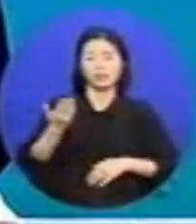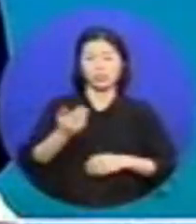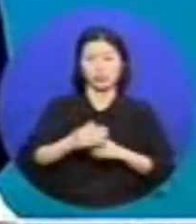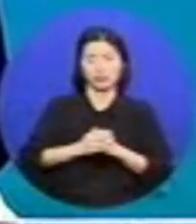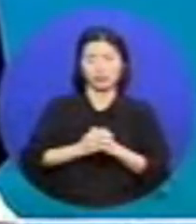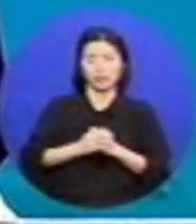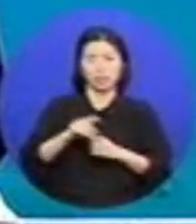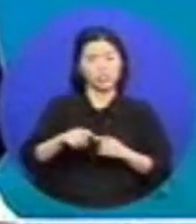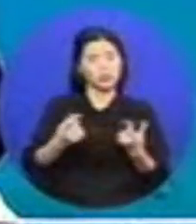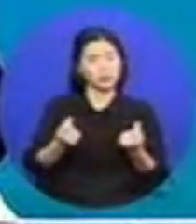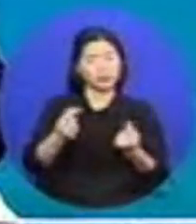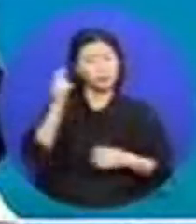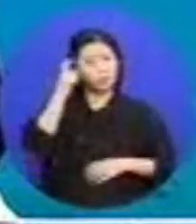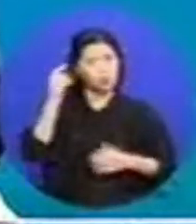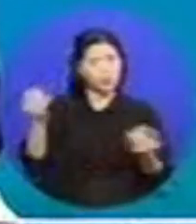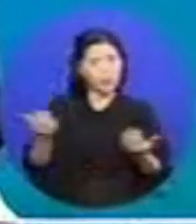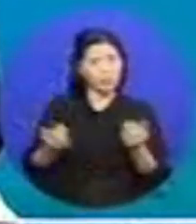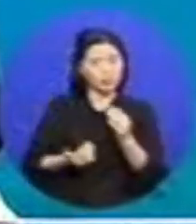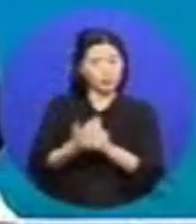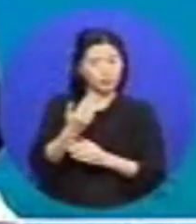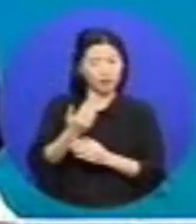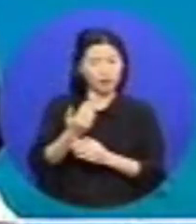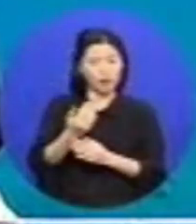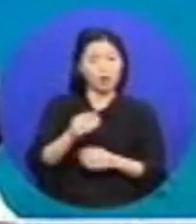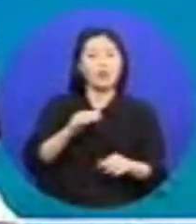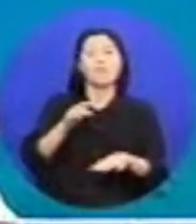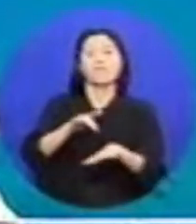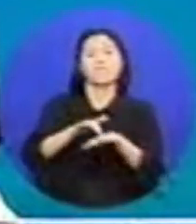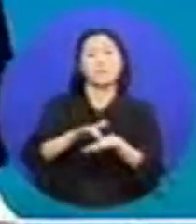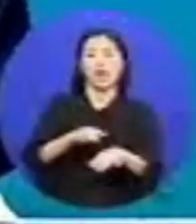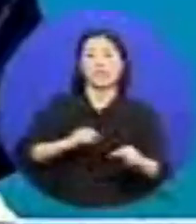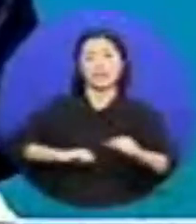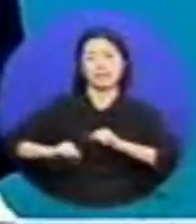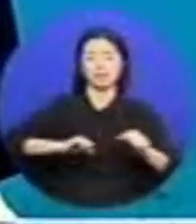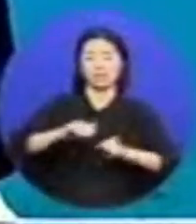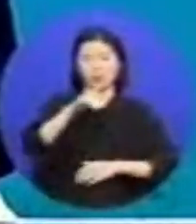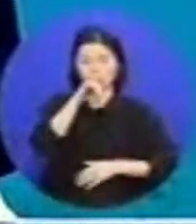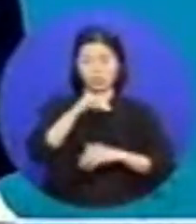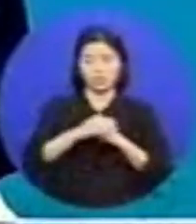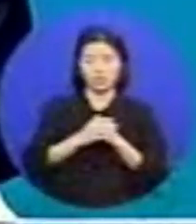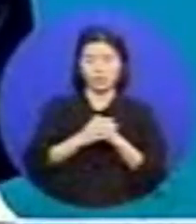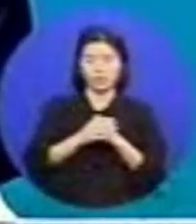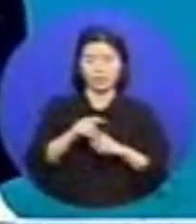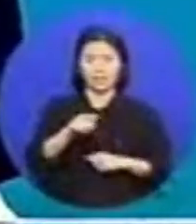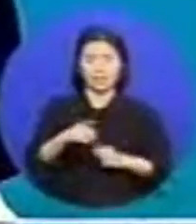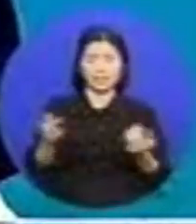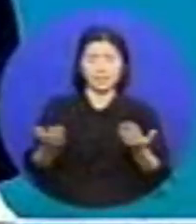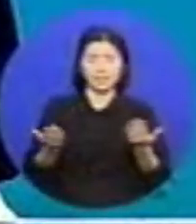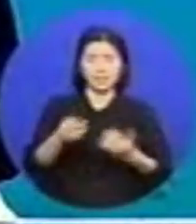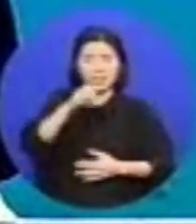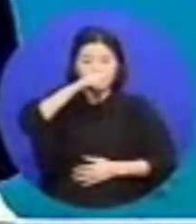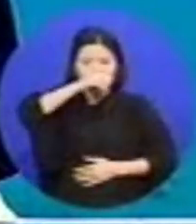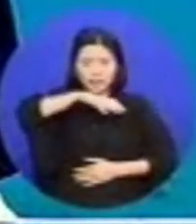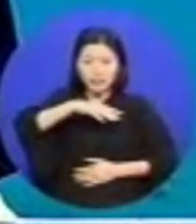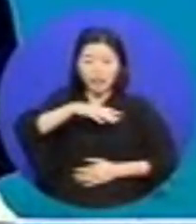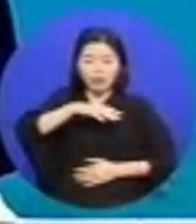일어나나? 마귀가 역사하고 있는 거예요. 그러니까 여러분 이 일을 그냥 넘기면 안 된다는